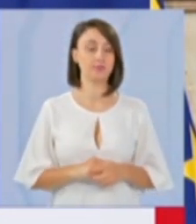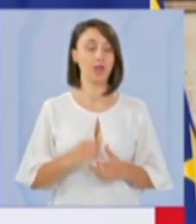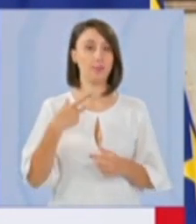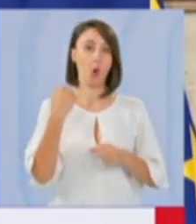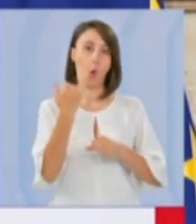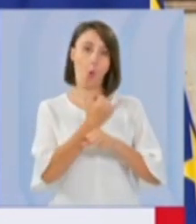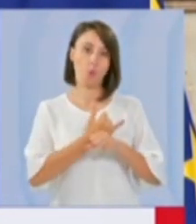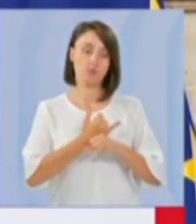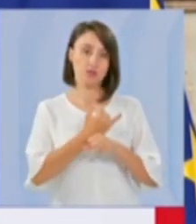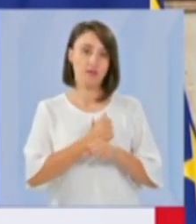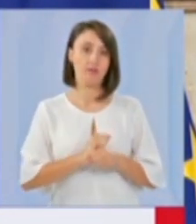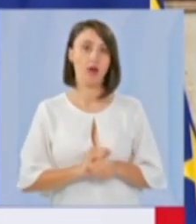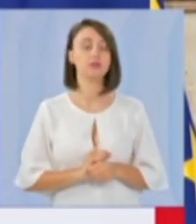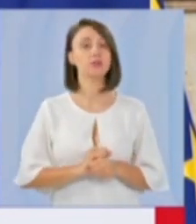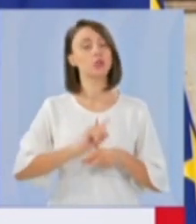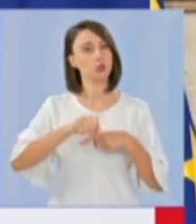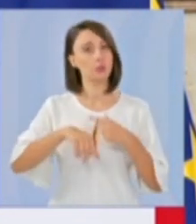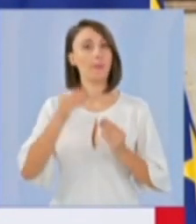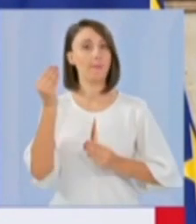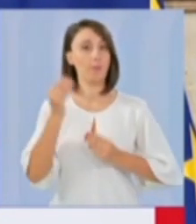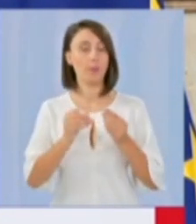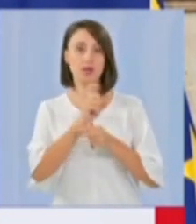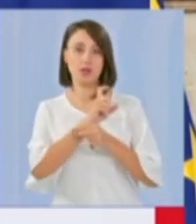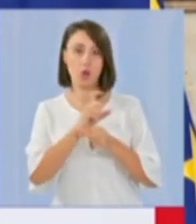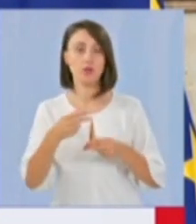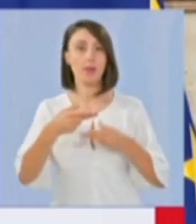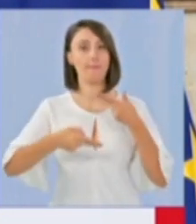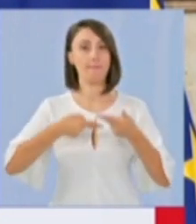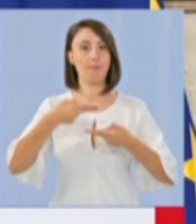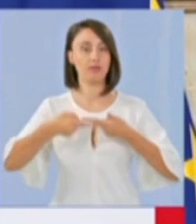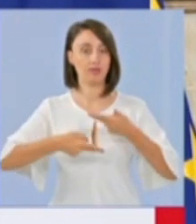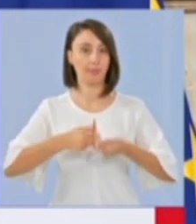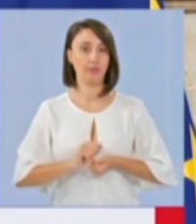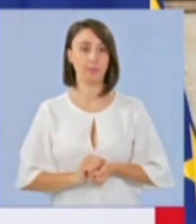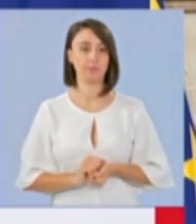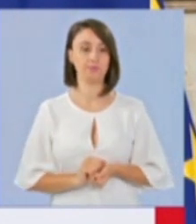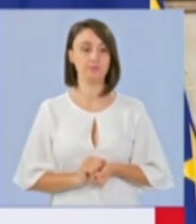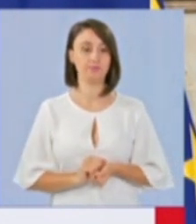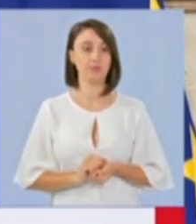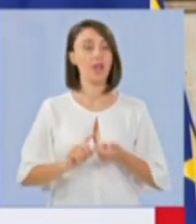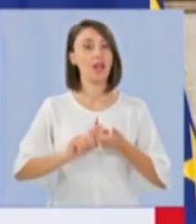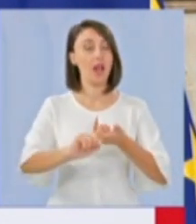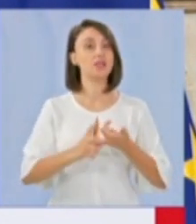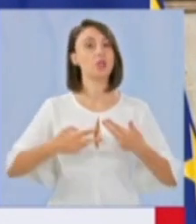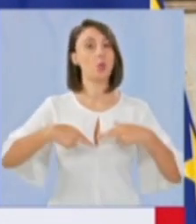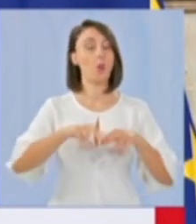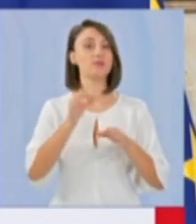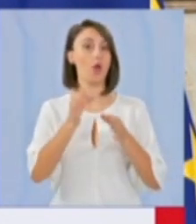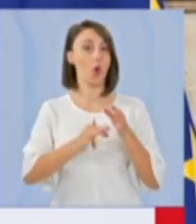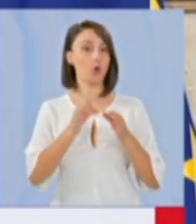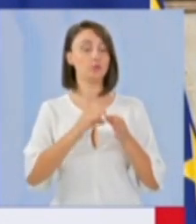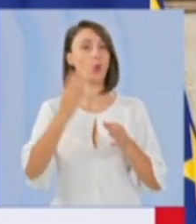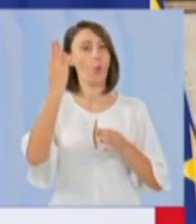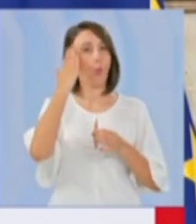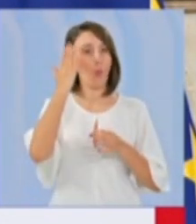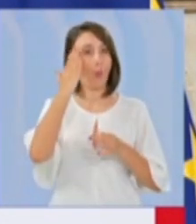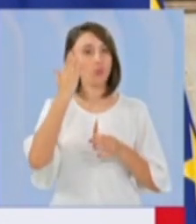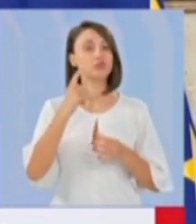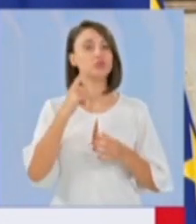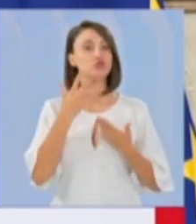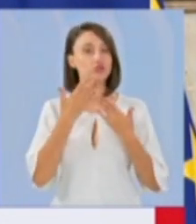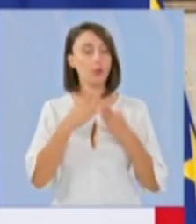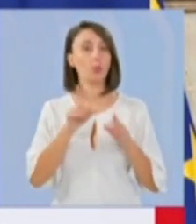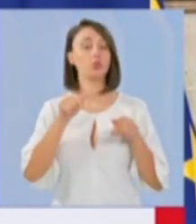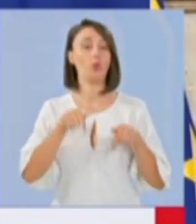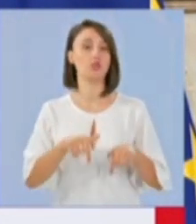remarcat totodată că, după problemele generate de pandemie, relațiile noastre economice cunosc de la